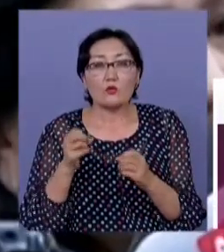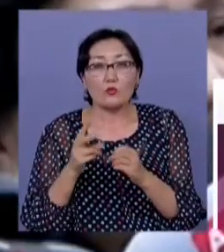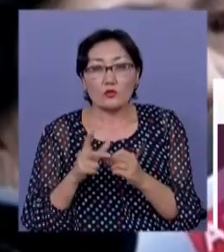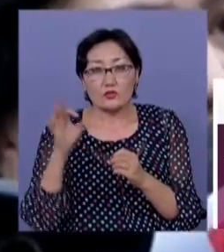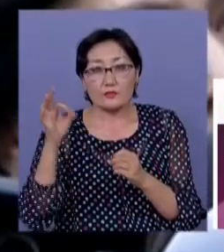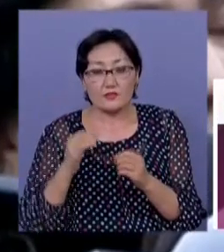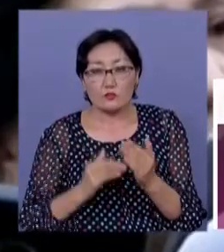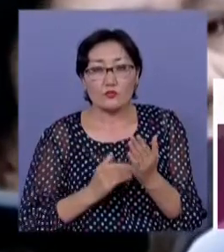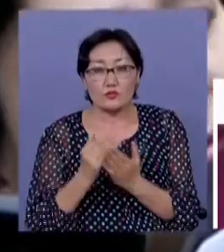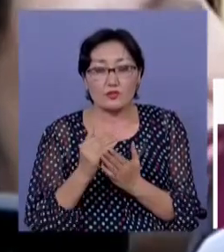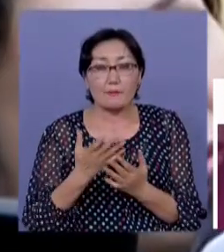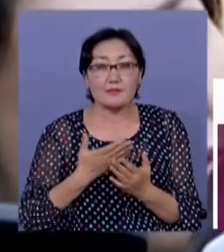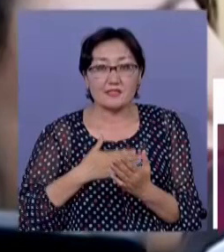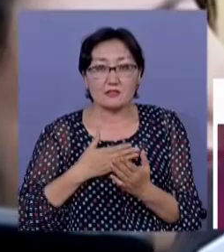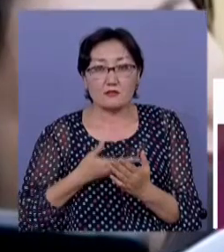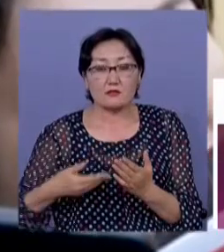де,